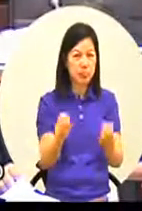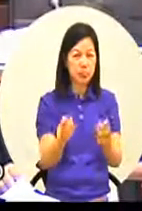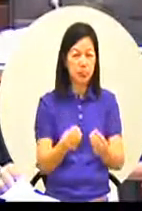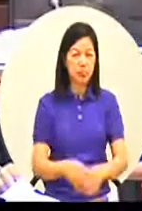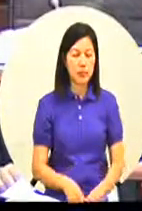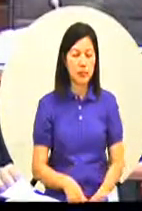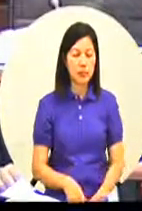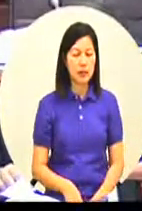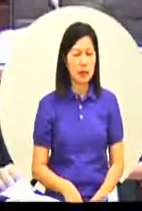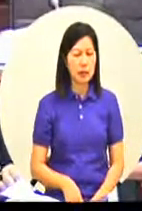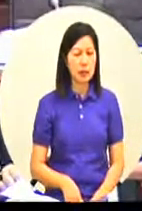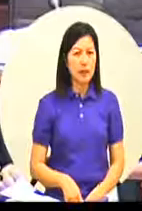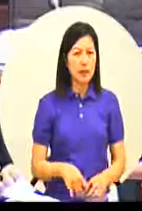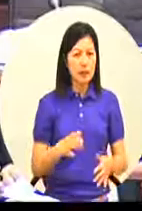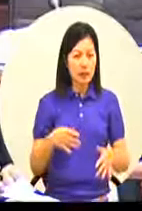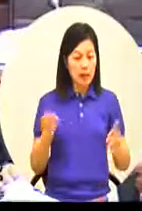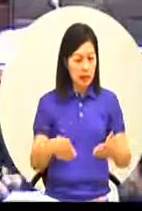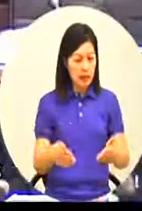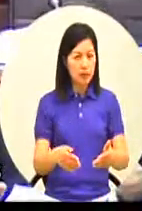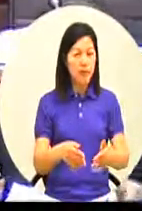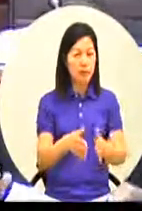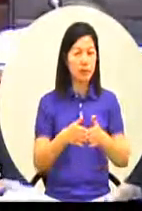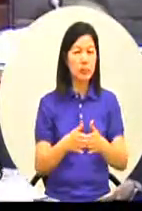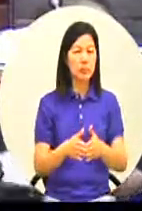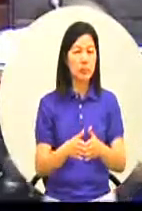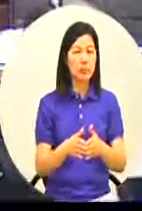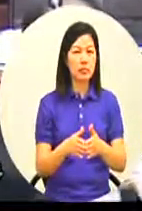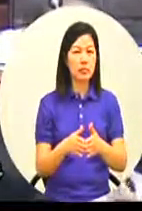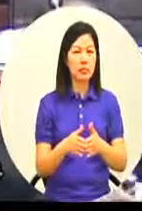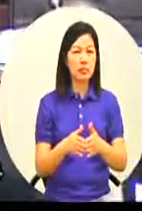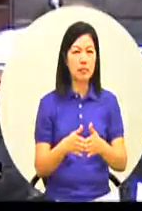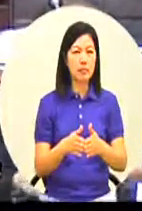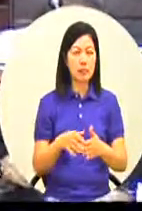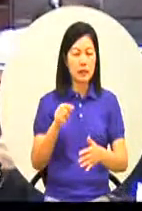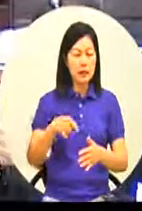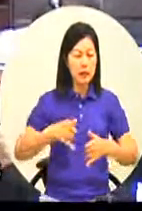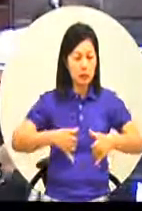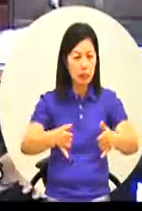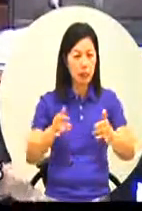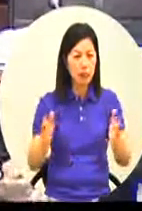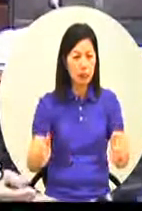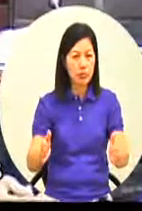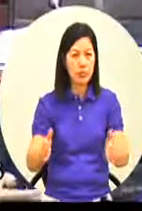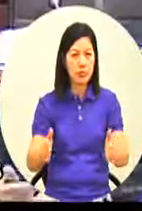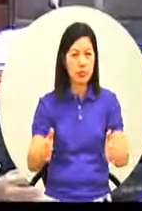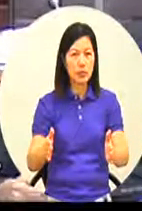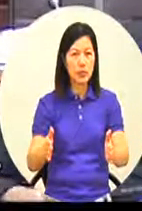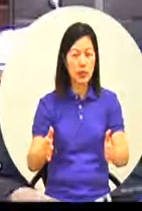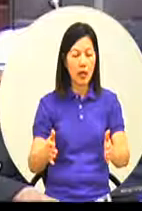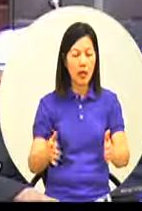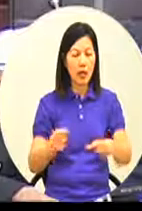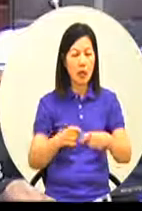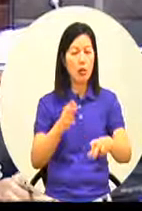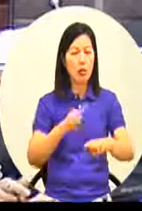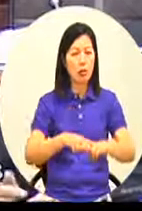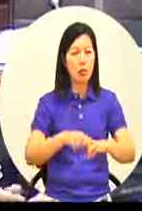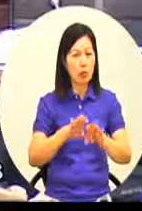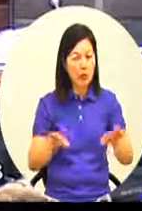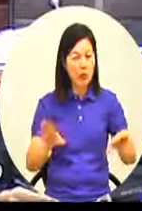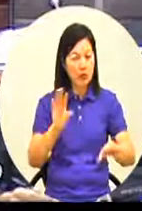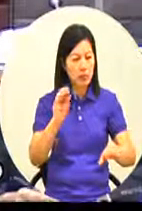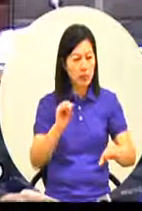嘛。所以其实开辟基本上吼，就是讲以这个路段有没有涉及到公共安全，以这